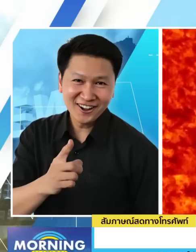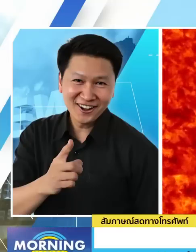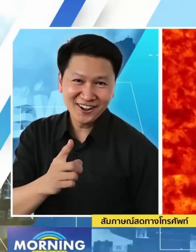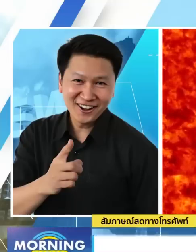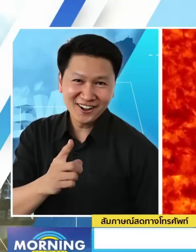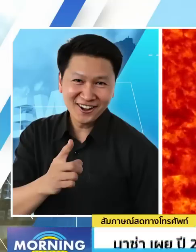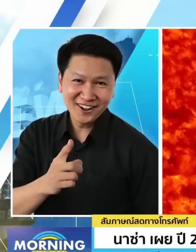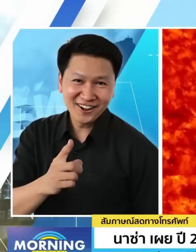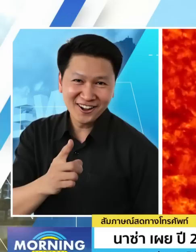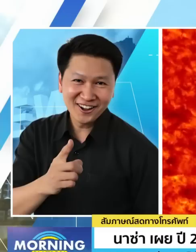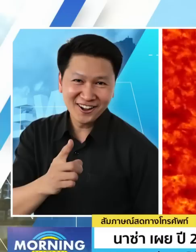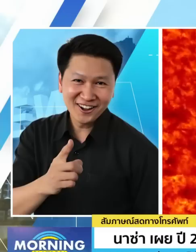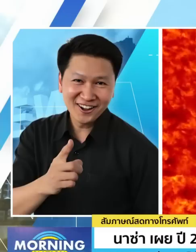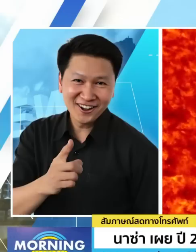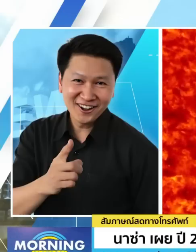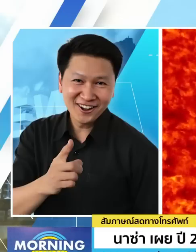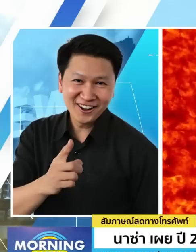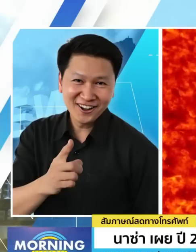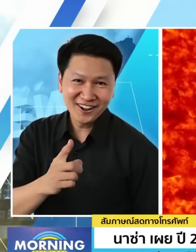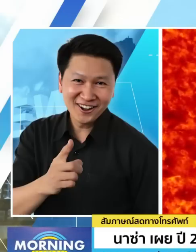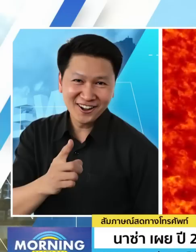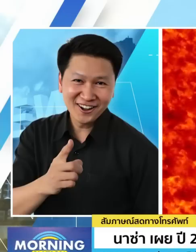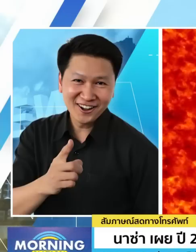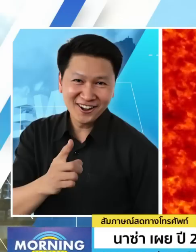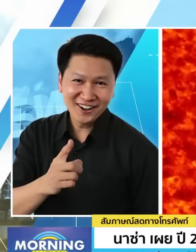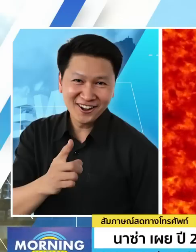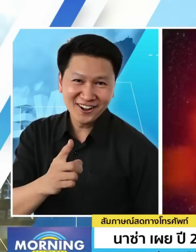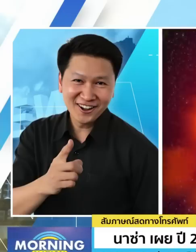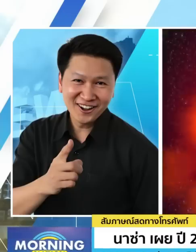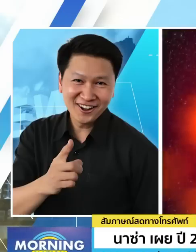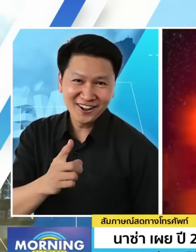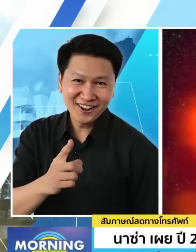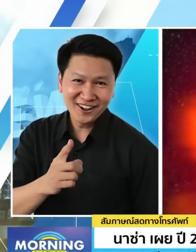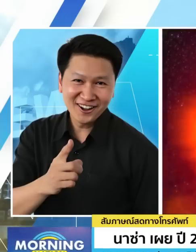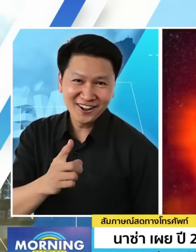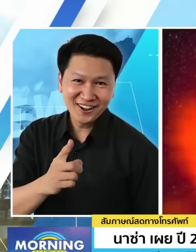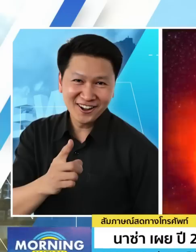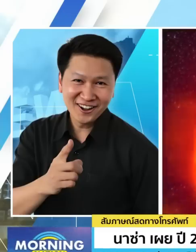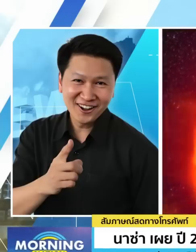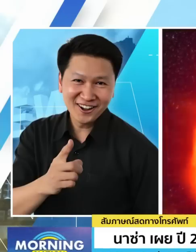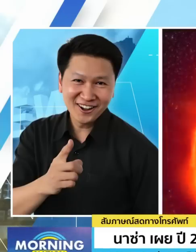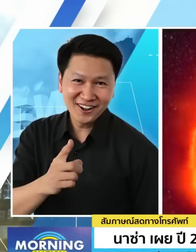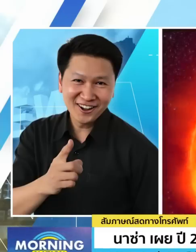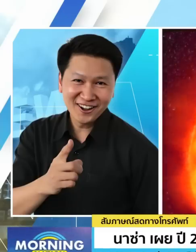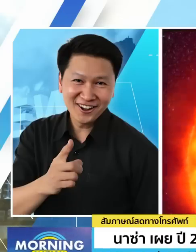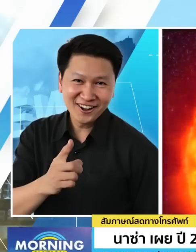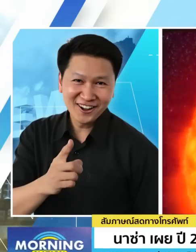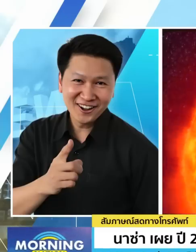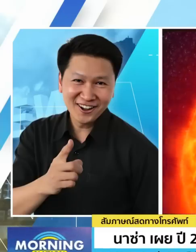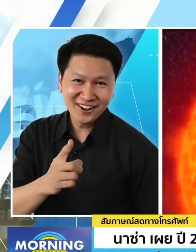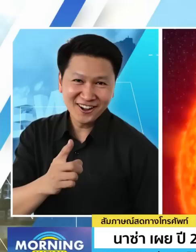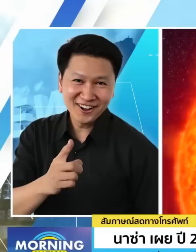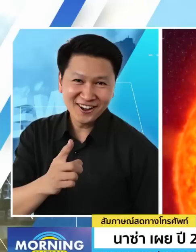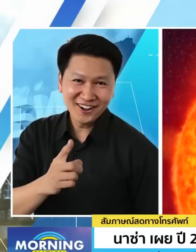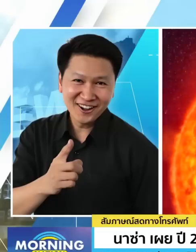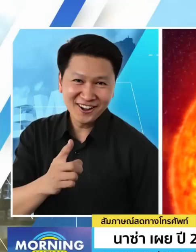ทบต่อมนุษย์ได้แต่ว่าเป็นเรื่องของที่อยู่นอกโลกนะครับเช่นอะไรบ้างเช่นมนุษย์อวกาศที่กำลังทำงานอยู่นอกยานอวก